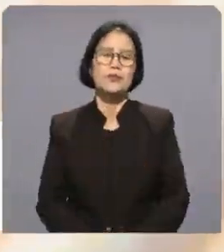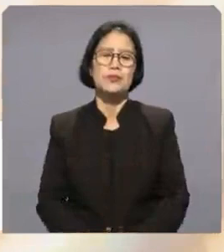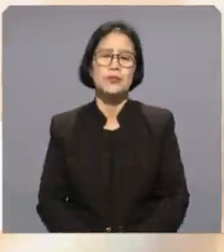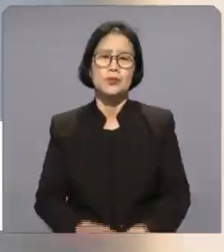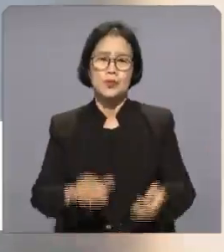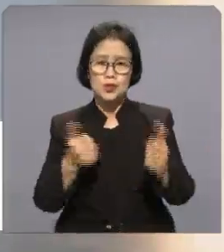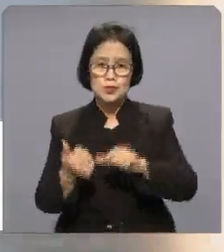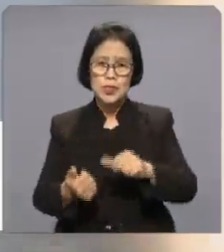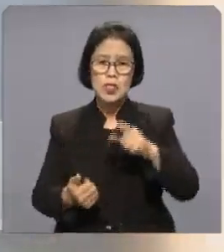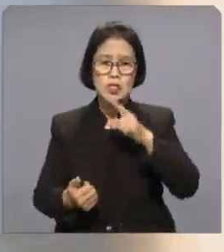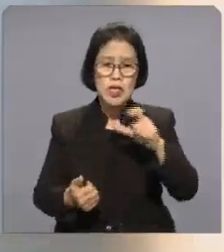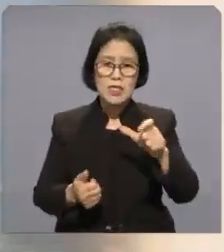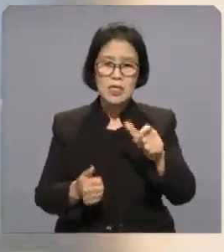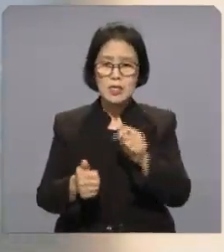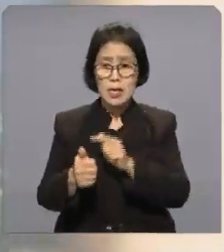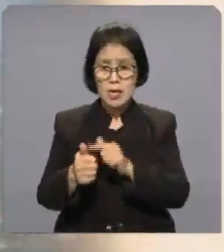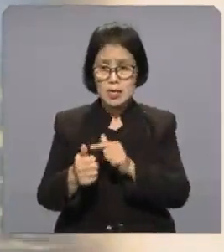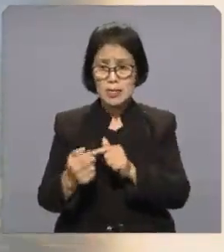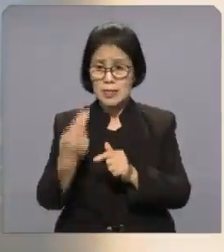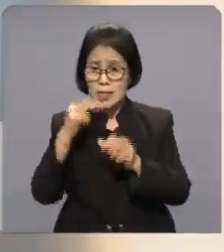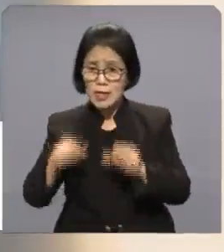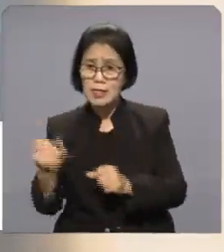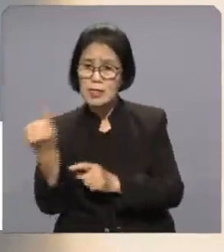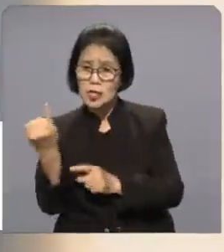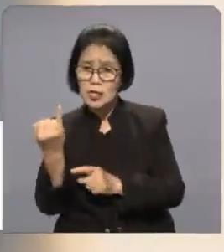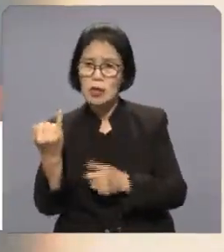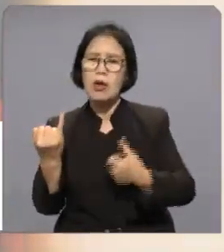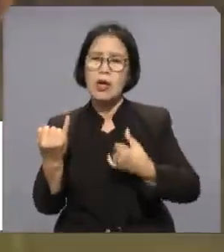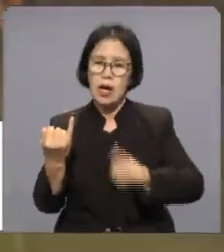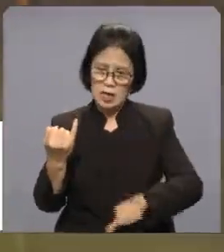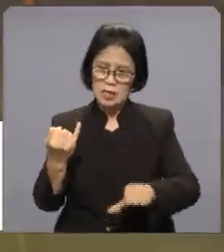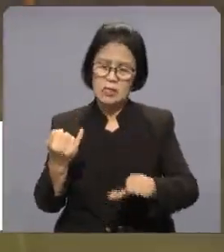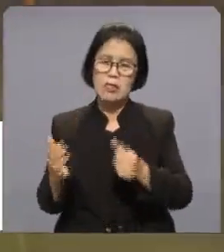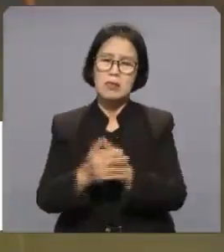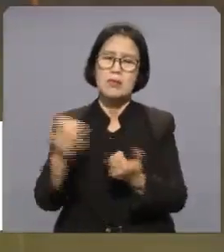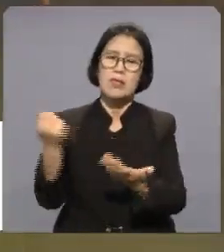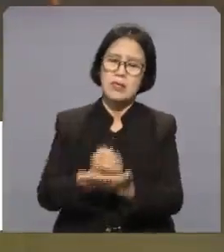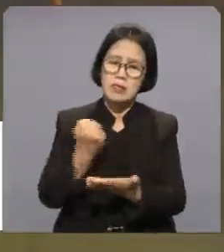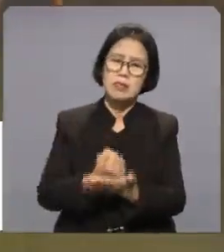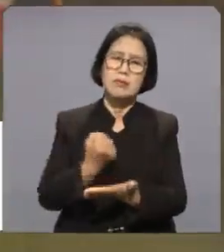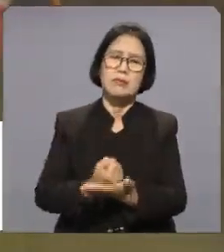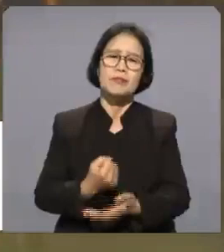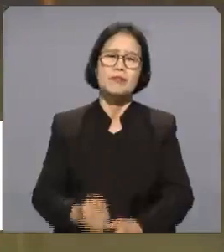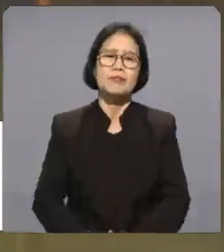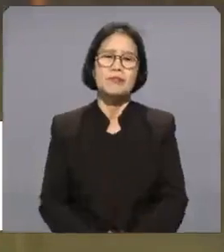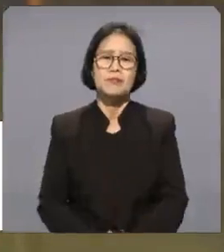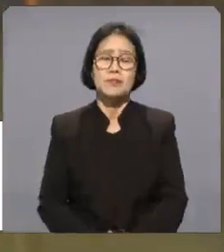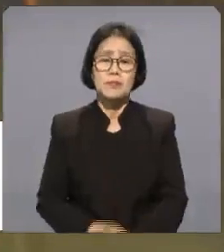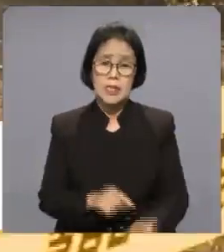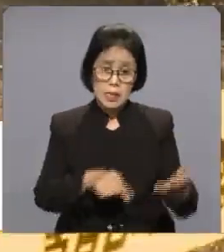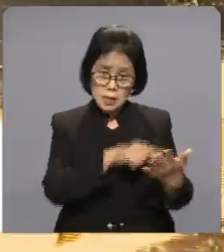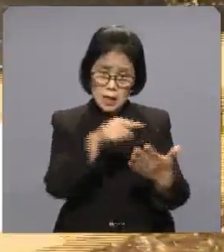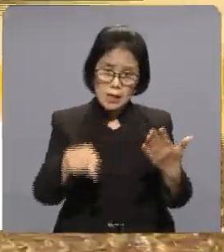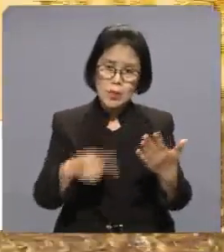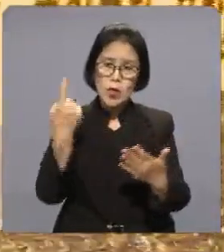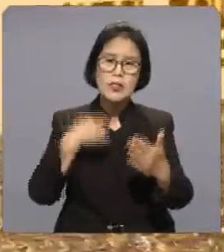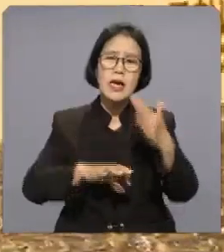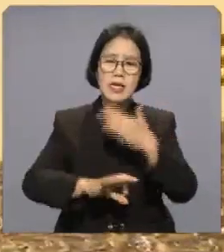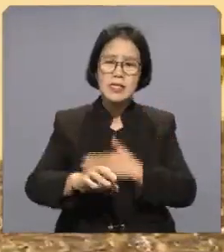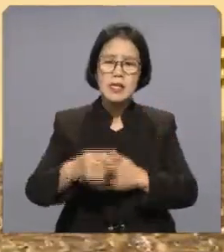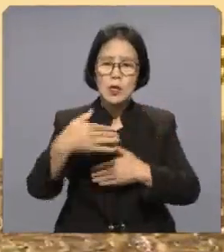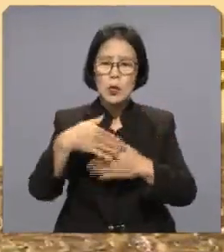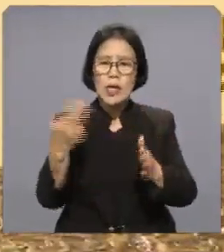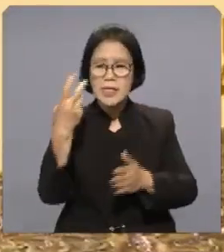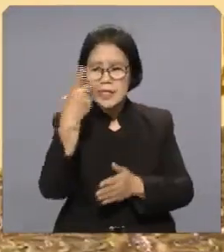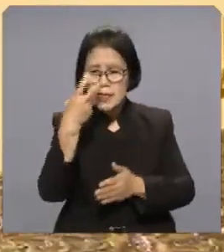숨진 15살 A군이 생존 여성 아들로 밝혀져 안타까움을 더했습니다. 이들은 어제 아침 관리실 안내 방송을